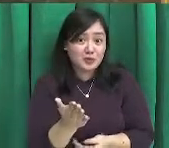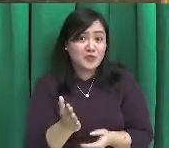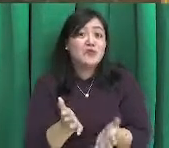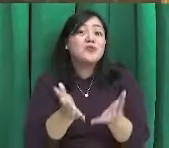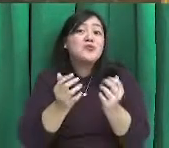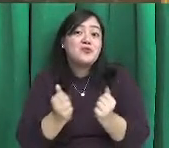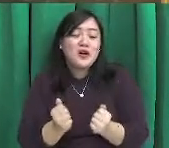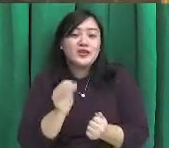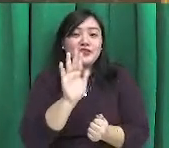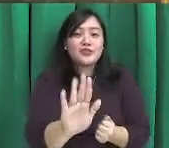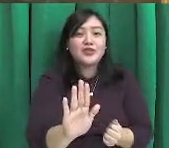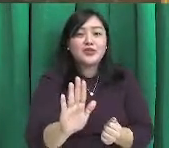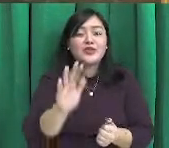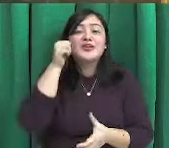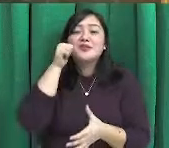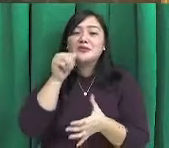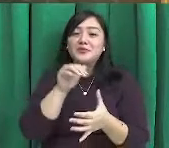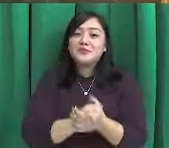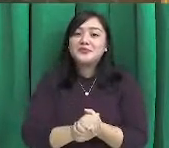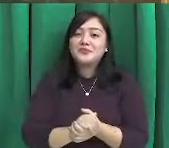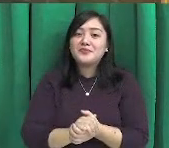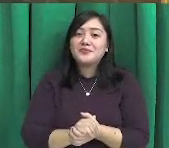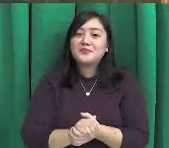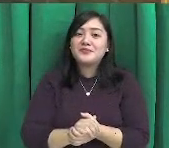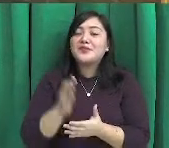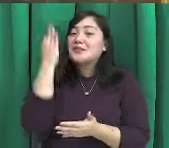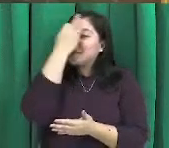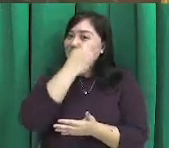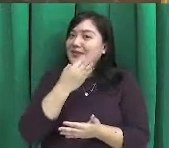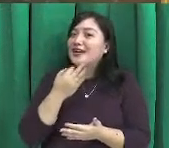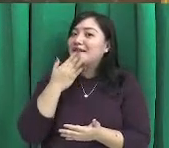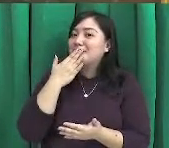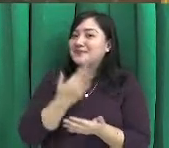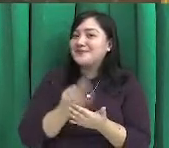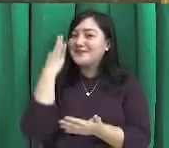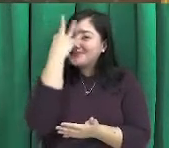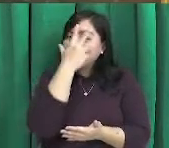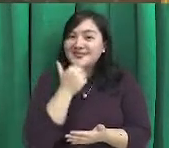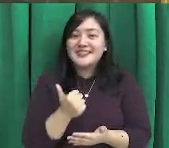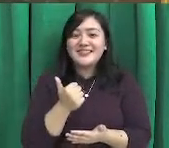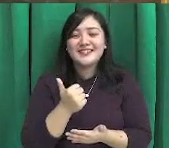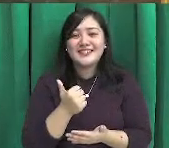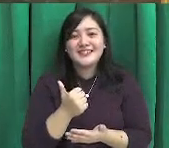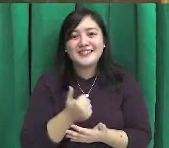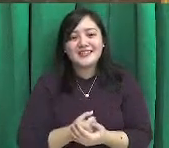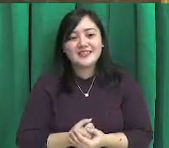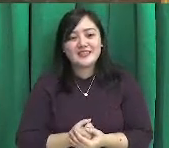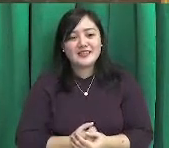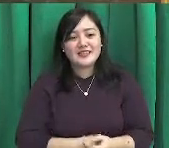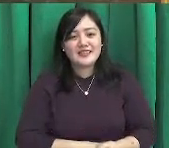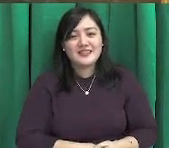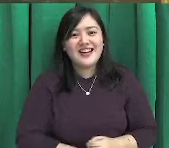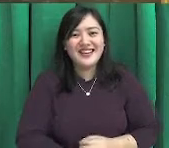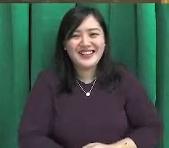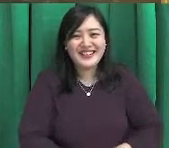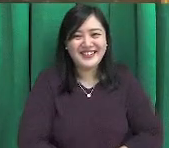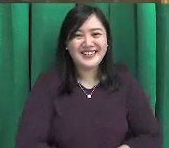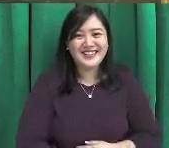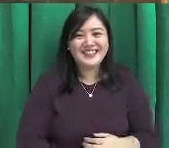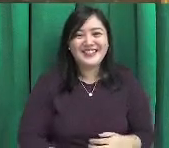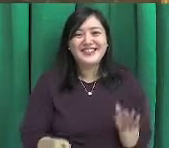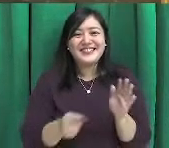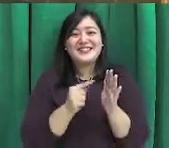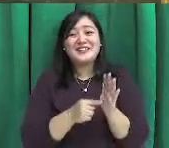Oh. Amen. Eh, minsan reklamo tayo ng reklamo. Titingin tayo sa iba. Paano ako hindi kukuha ng iba? Ikaw ang pangit-pangit mo. Eh,